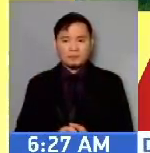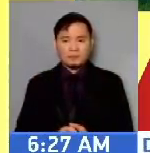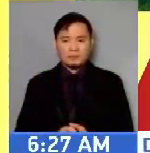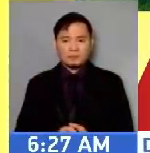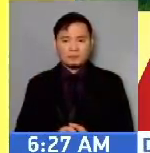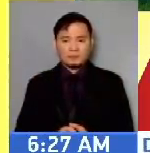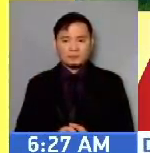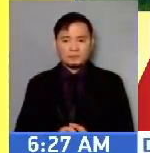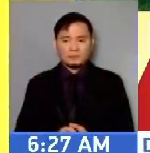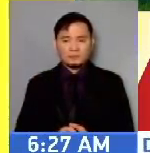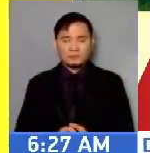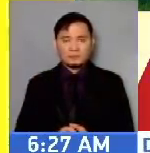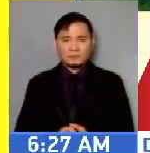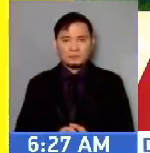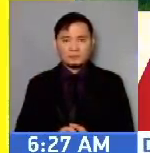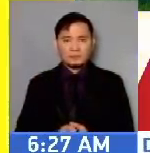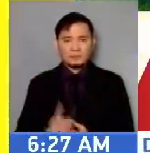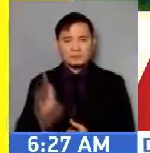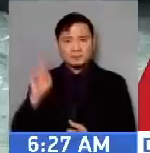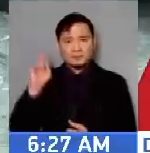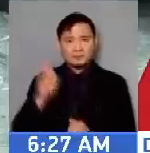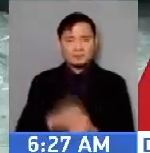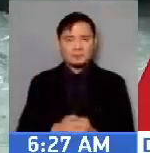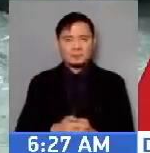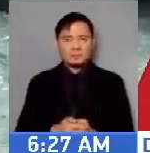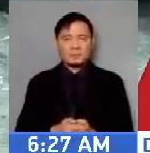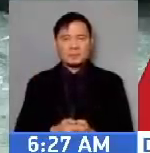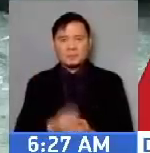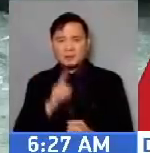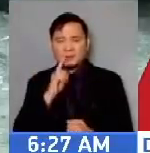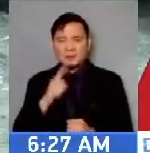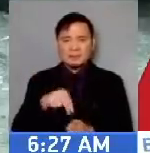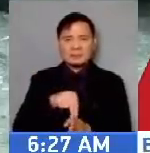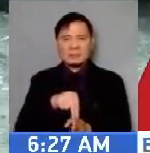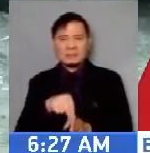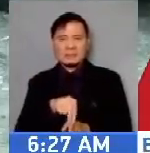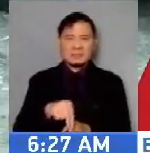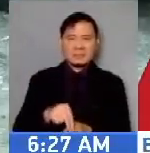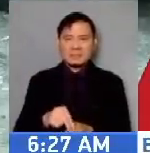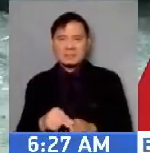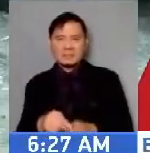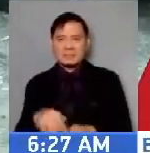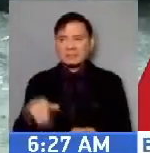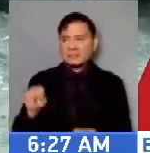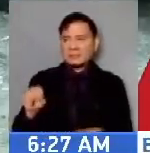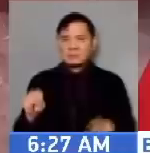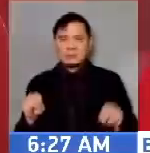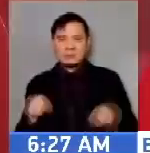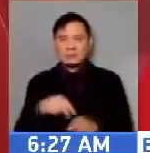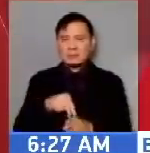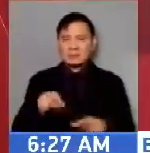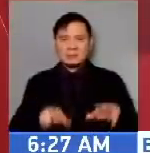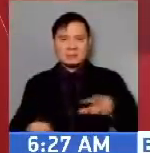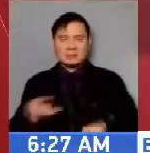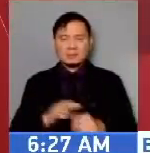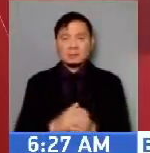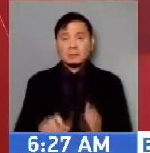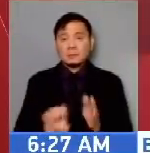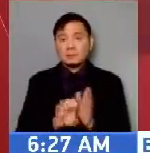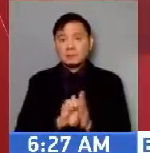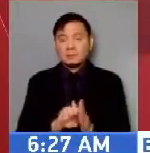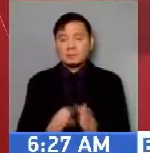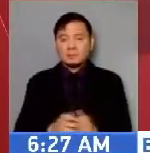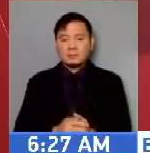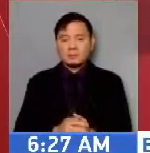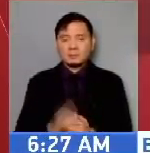Connie, Egan, hati ang opinion ng masa kaugnay sa isyong yan. Gaya ni Gualberto